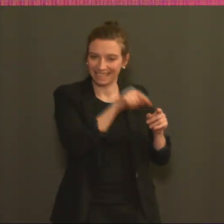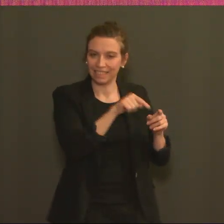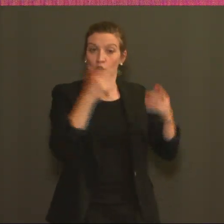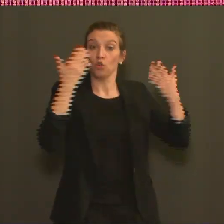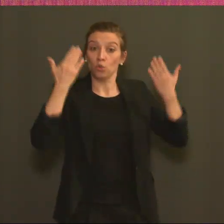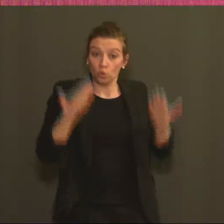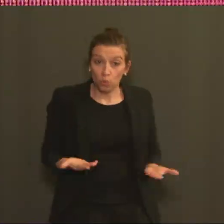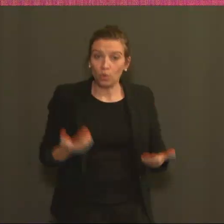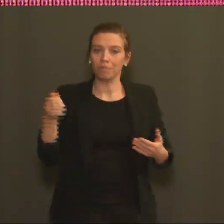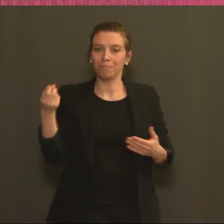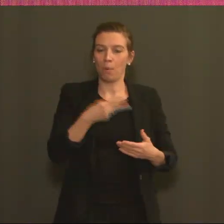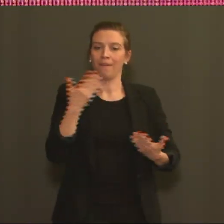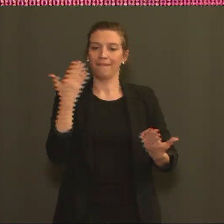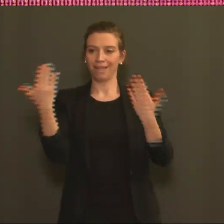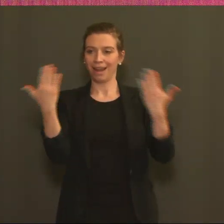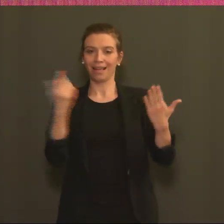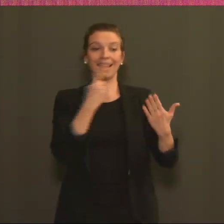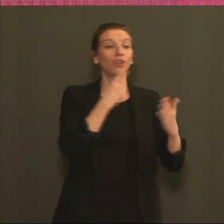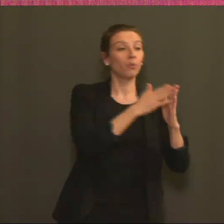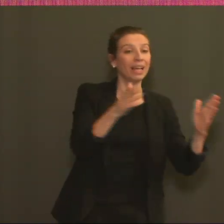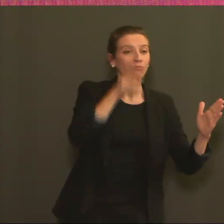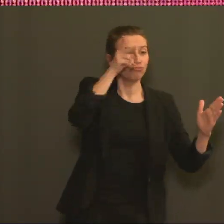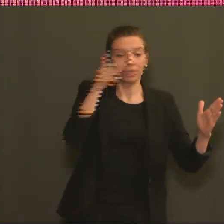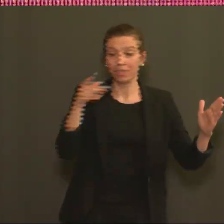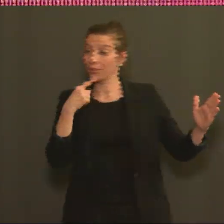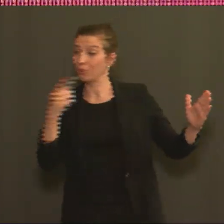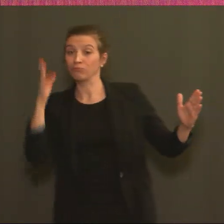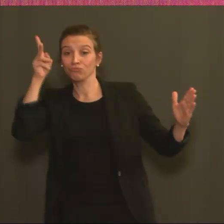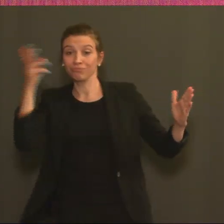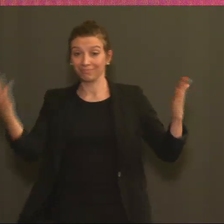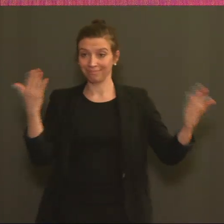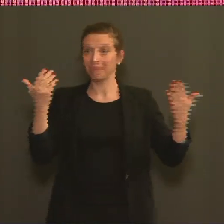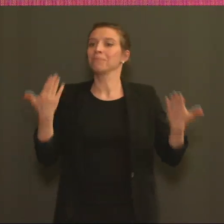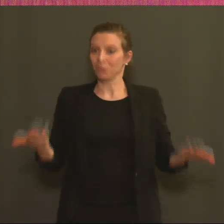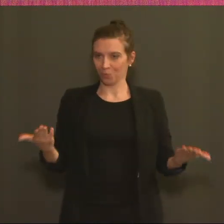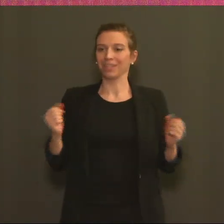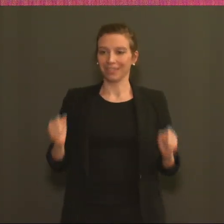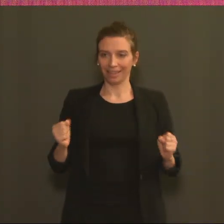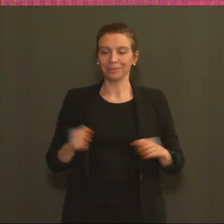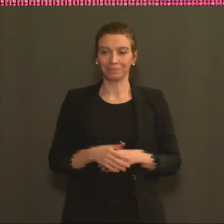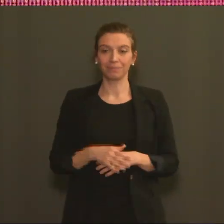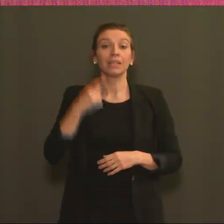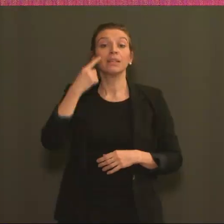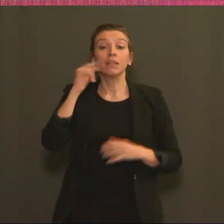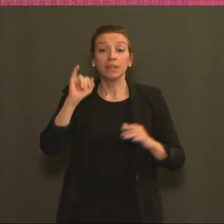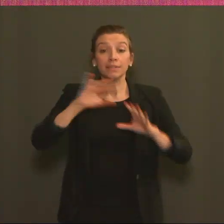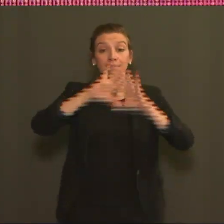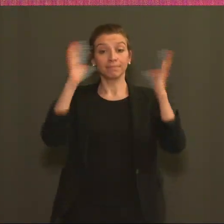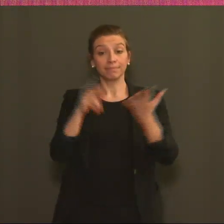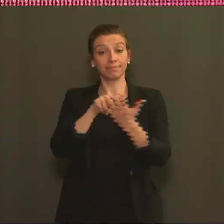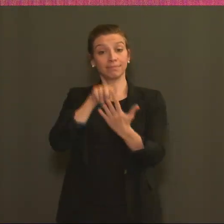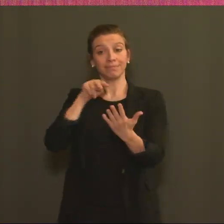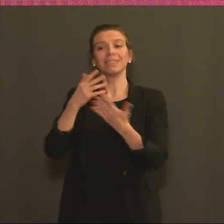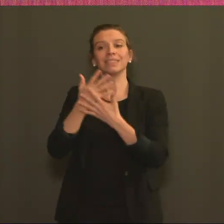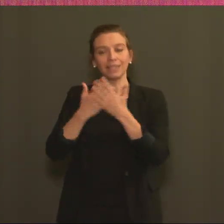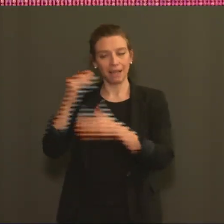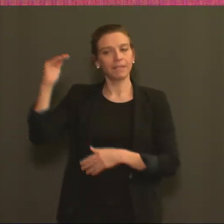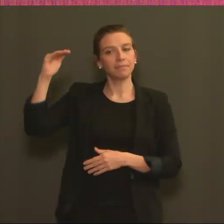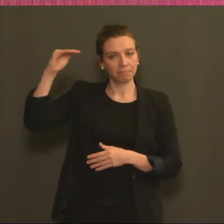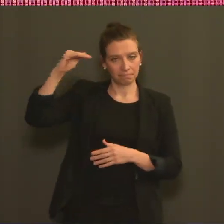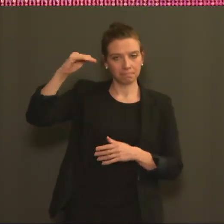die zich waarschijnlijk de komende dagen zal verder zetten eigenlijk schieten we reeds sinds en